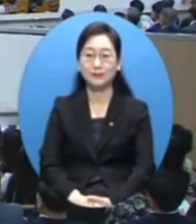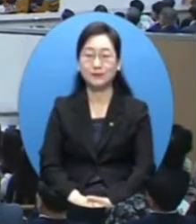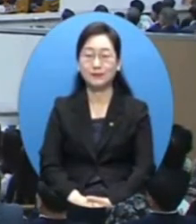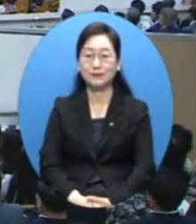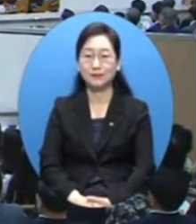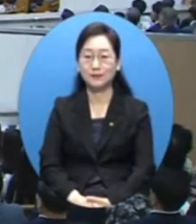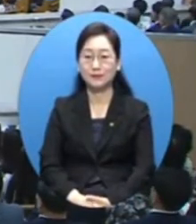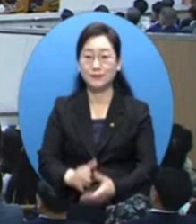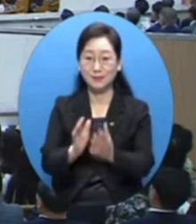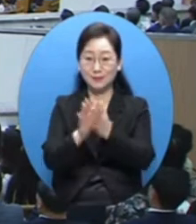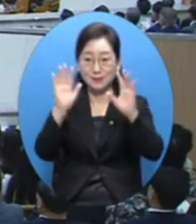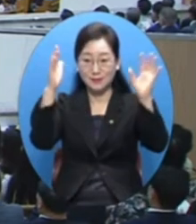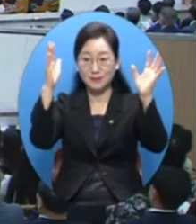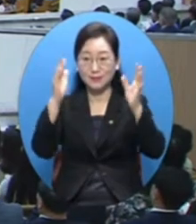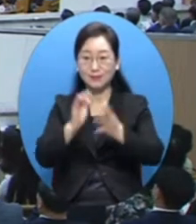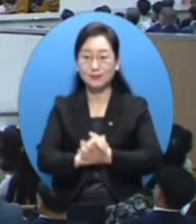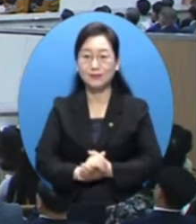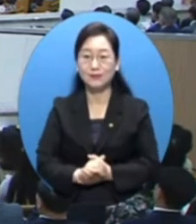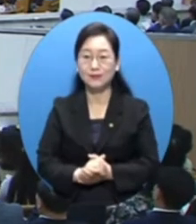할렐루야.